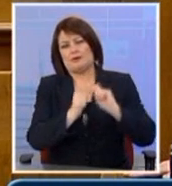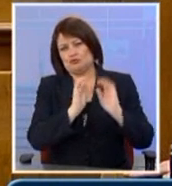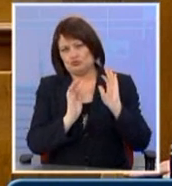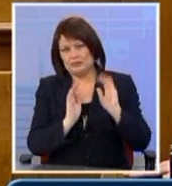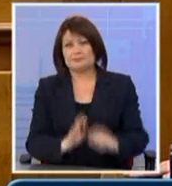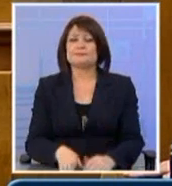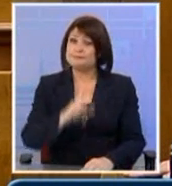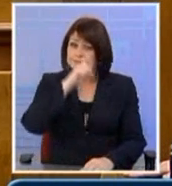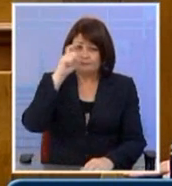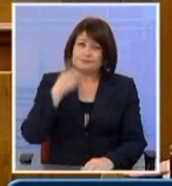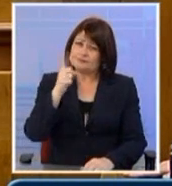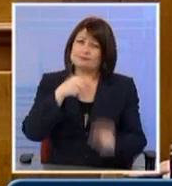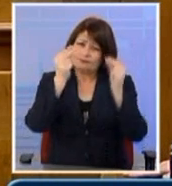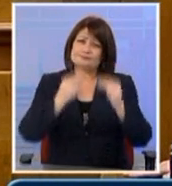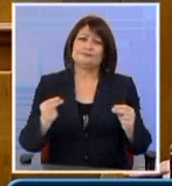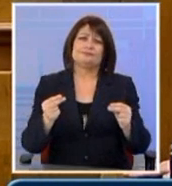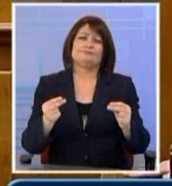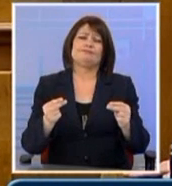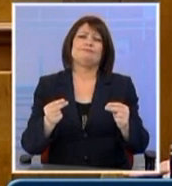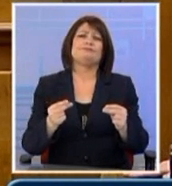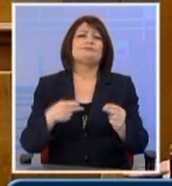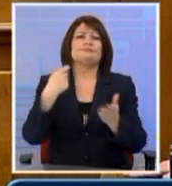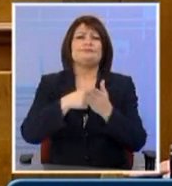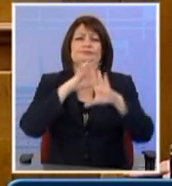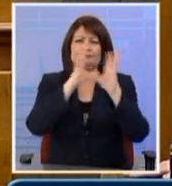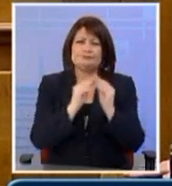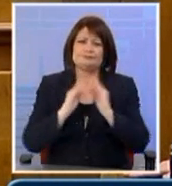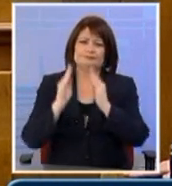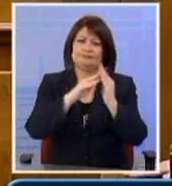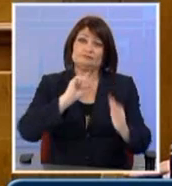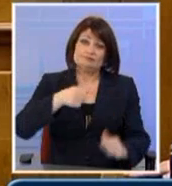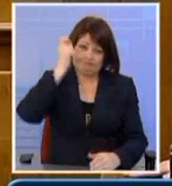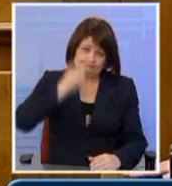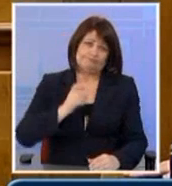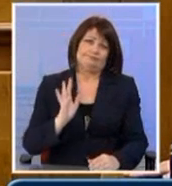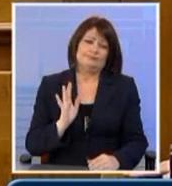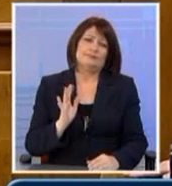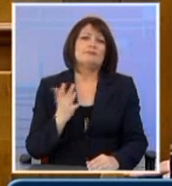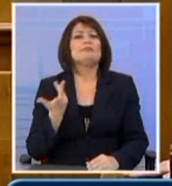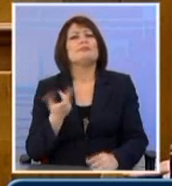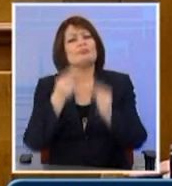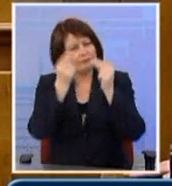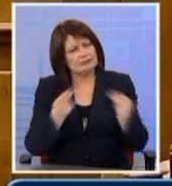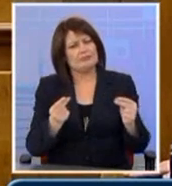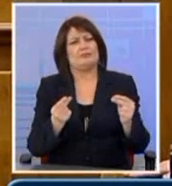Ήταν δύσκολο να βρεθεί άλλη λύση για το ΕΤΙΔΕ, τώρα το ομολογούν όλοι αυτό, αλλά βρέθηκε μια